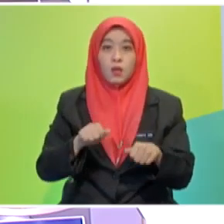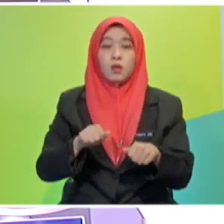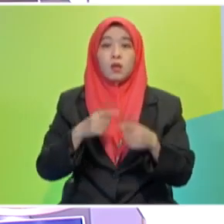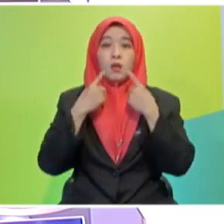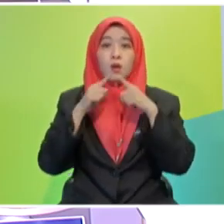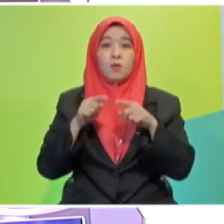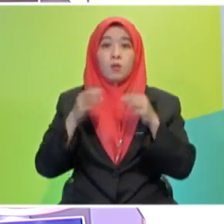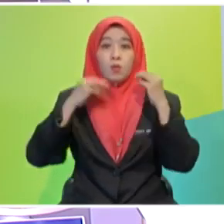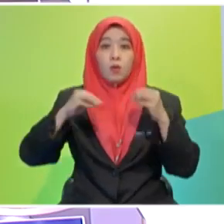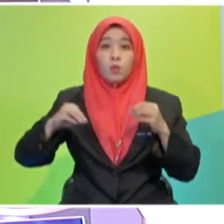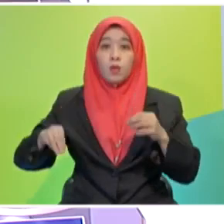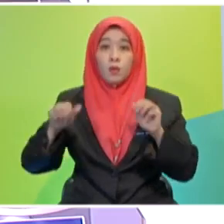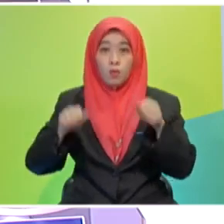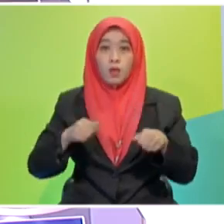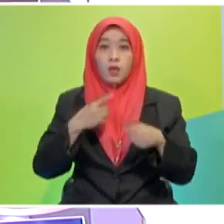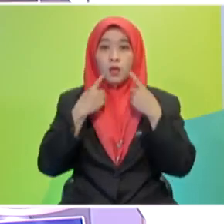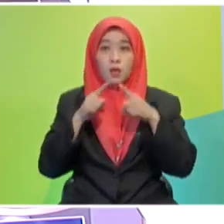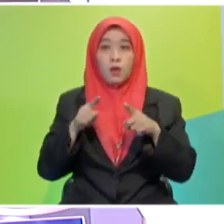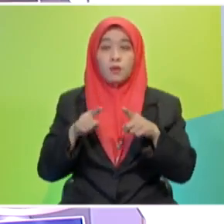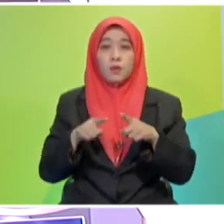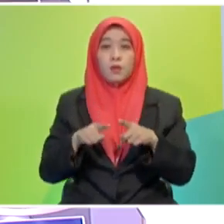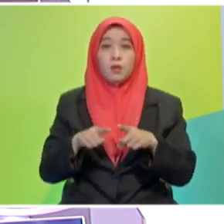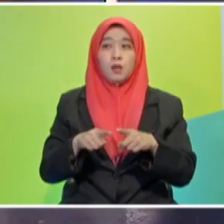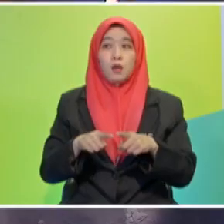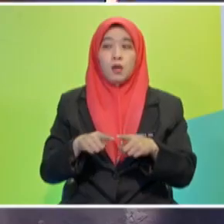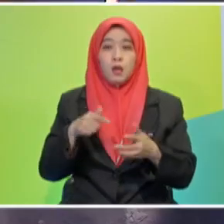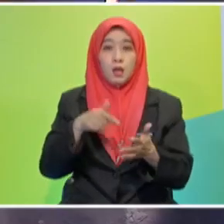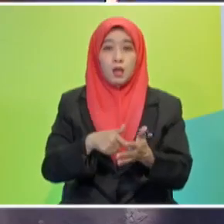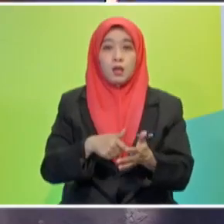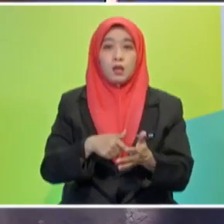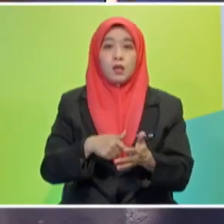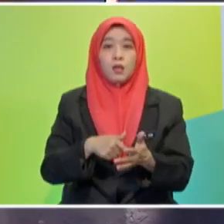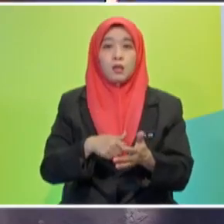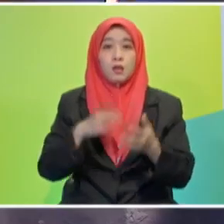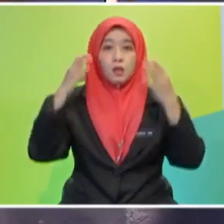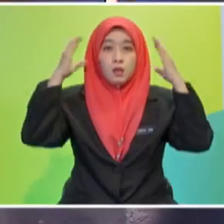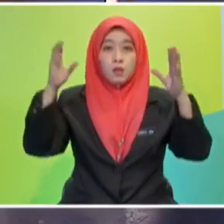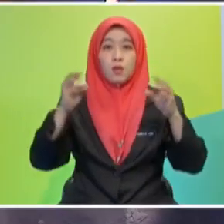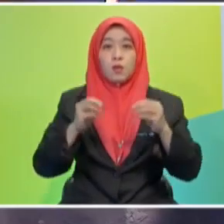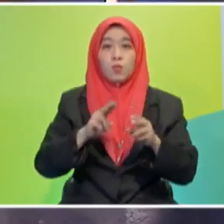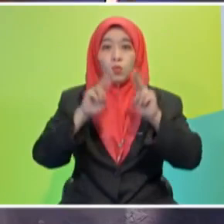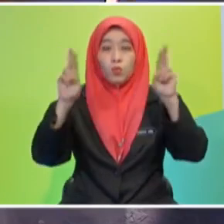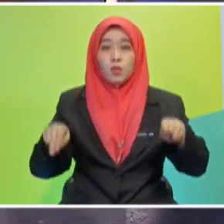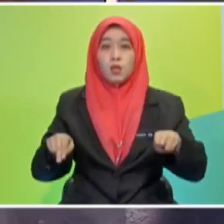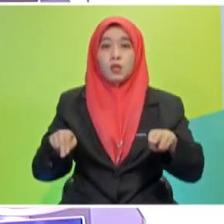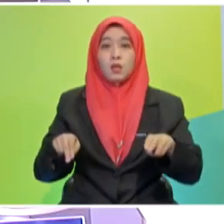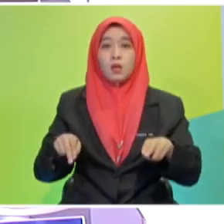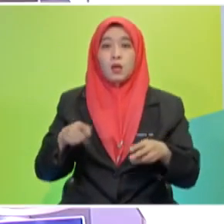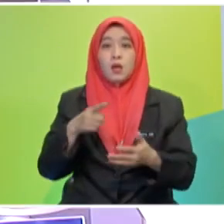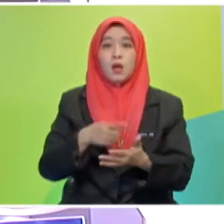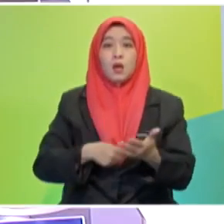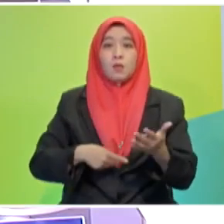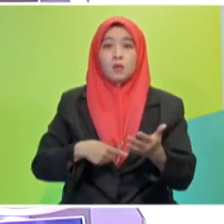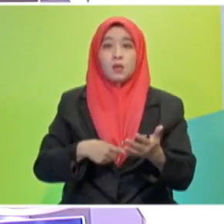tapi cikgu tak tahu Aiman. Ya, cikgu. Cikgu akan uji lagi sekali. Oh, Okey. baik cikgu. Cikgu akan uji Aiman lagi sekali sebab tadi Aiman